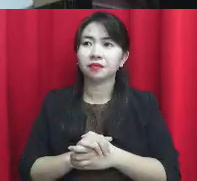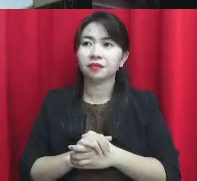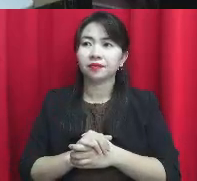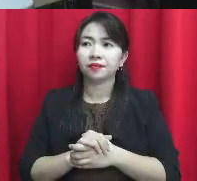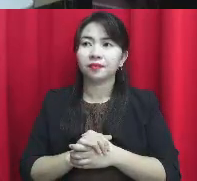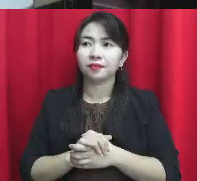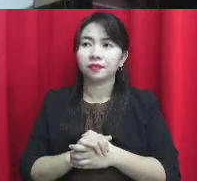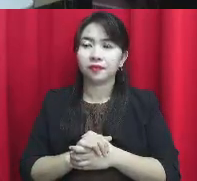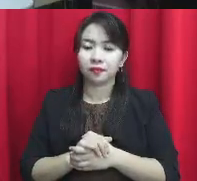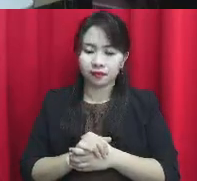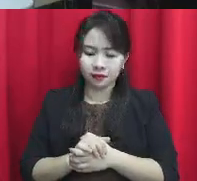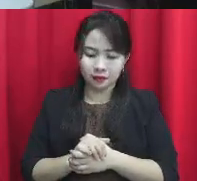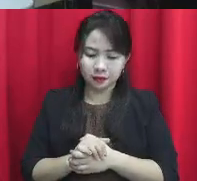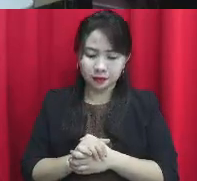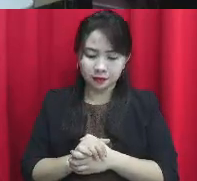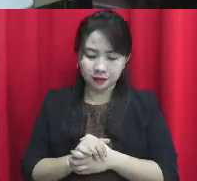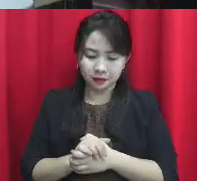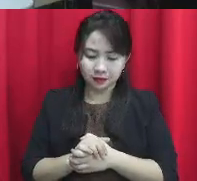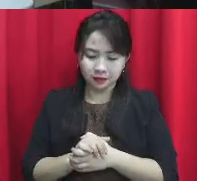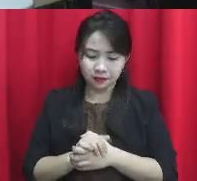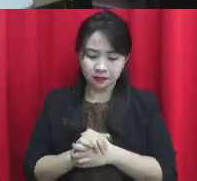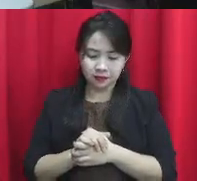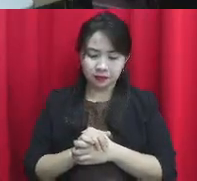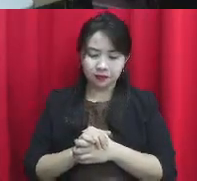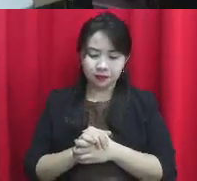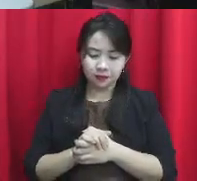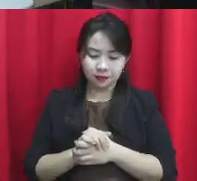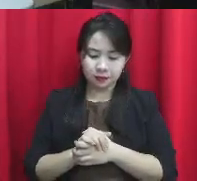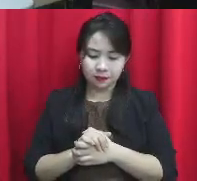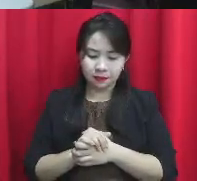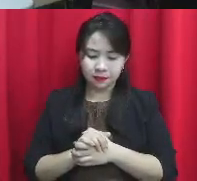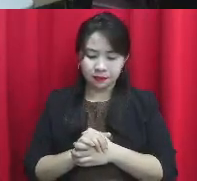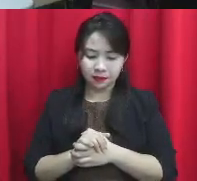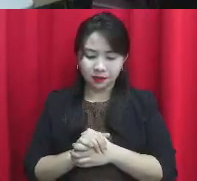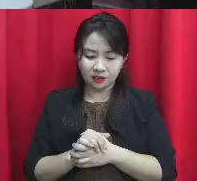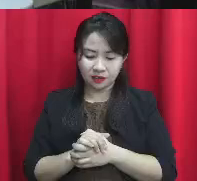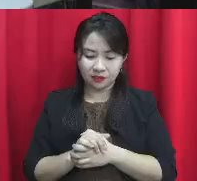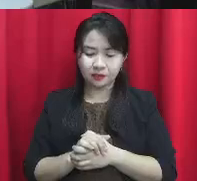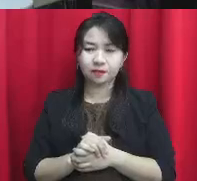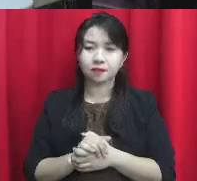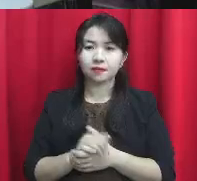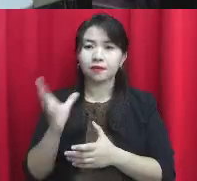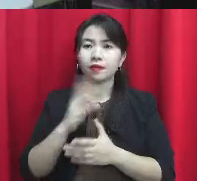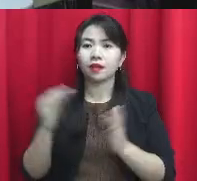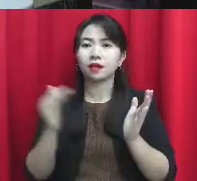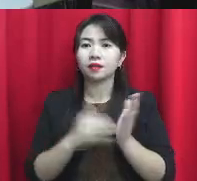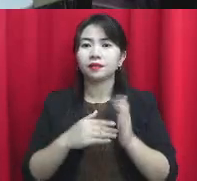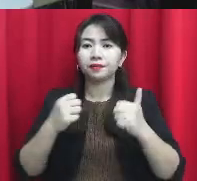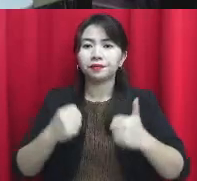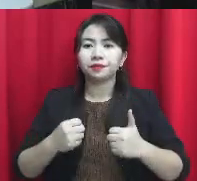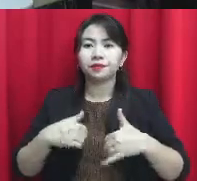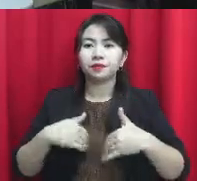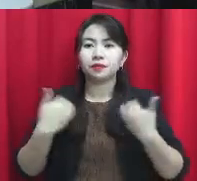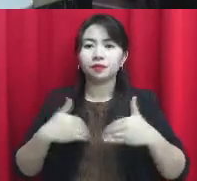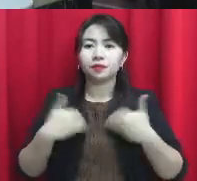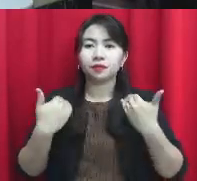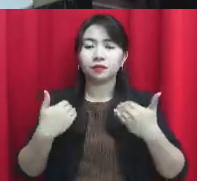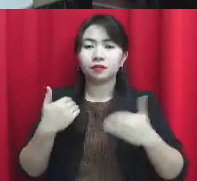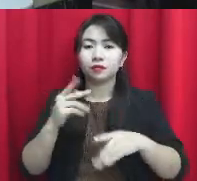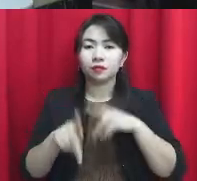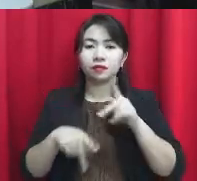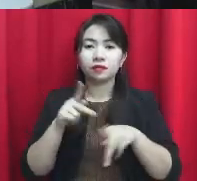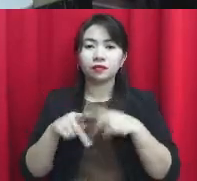n ganon rin siya e Baka madamay ako eh boss ung tawag sa boss yan eh boss yan kaya youth survival but it's not survival about